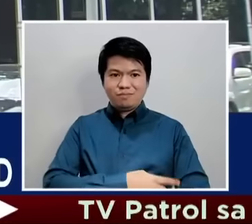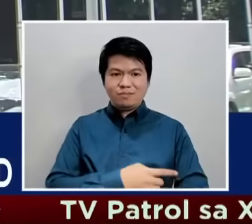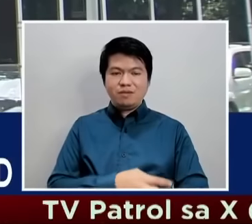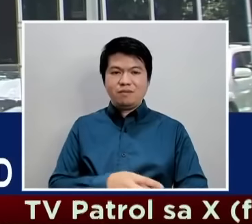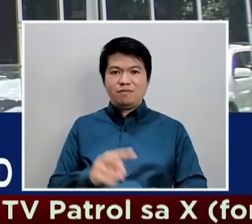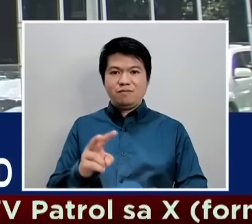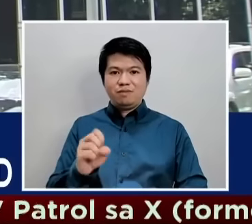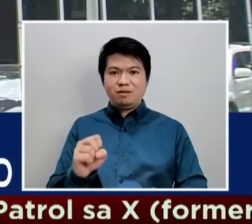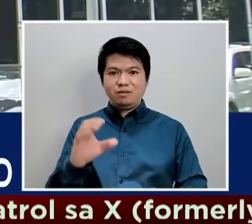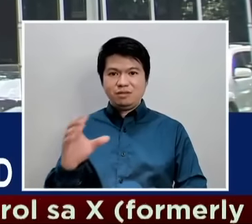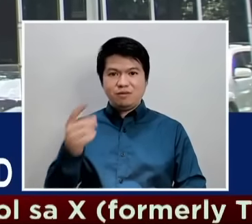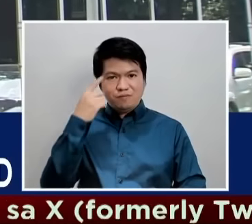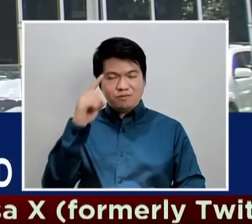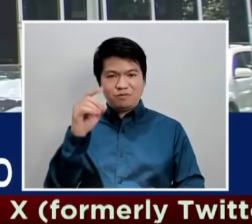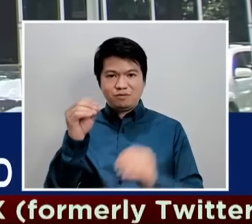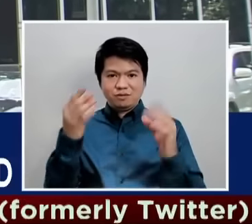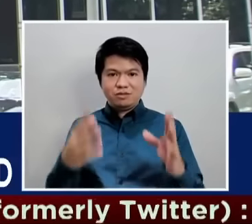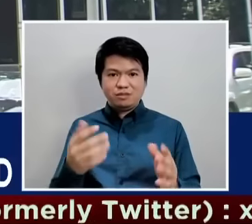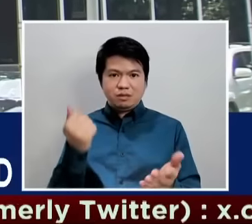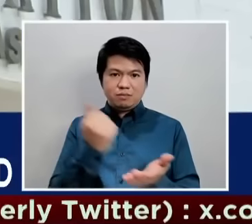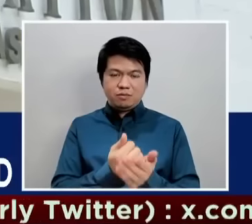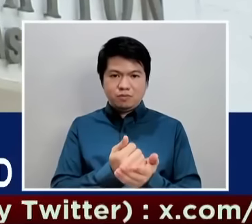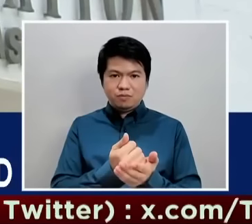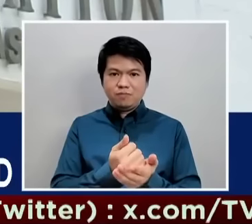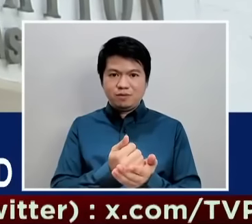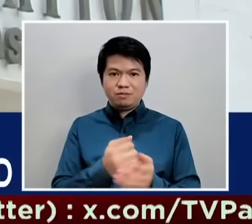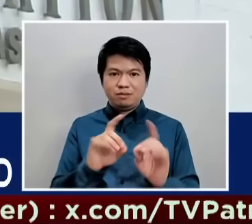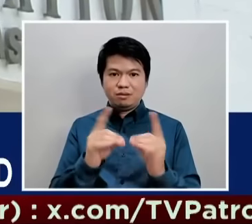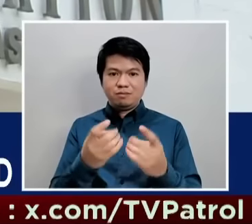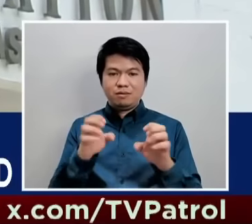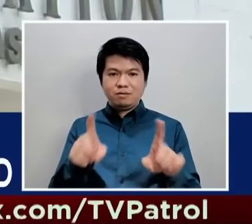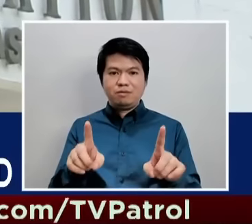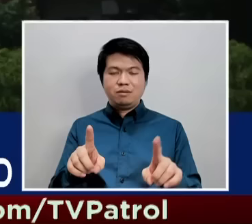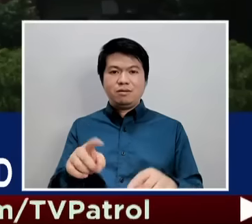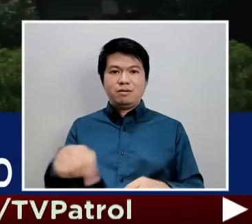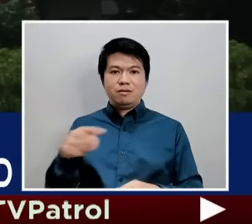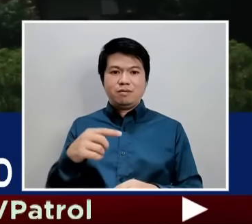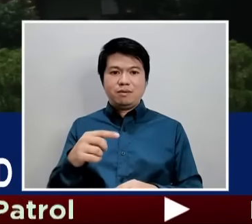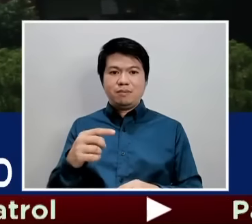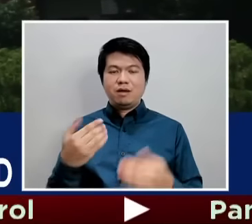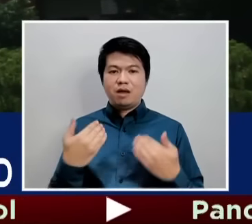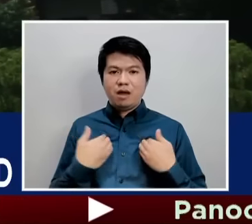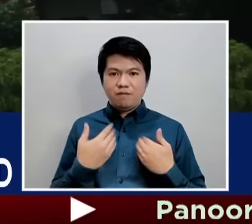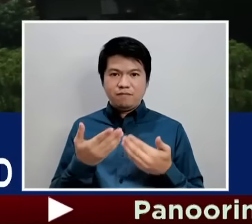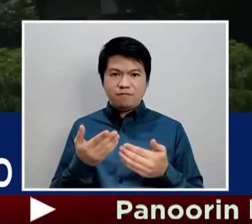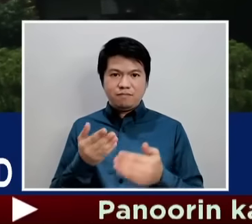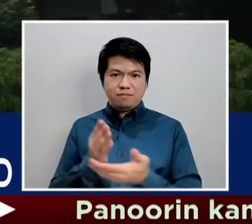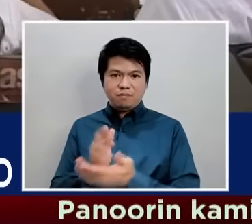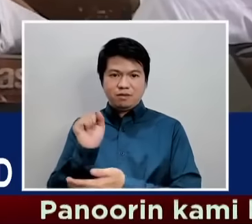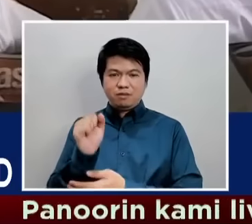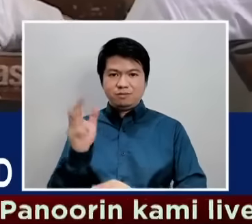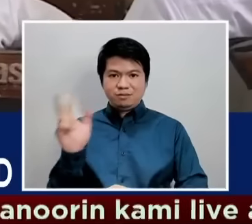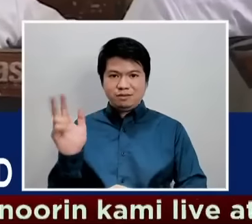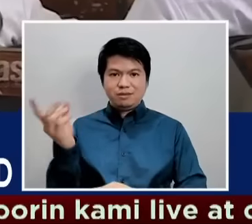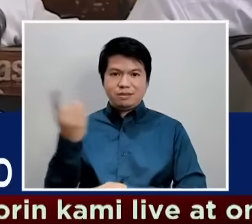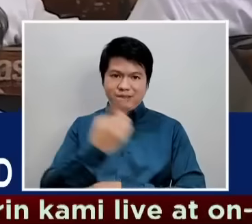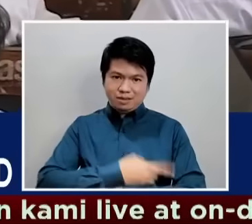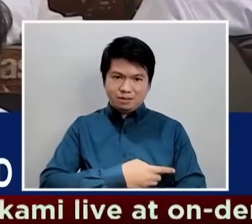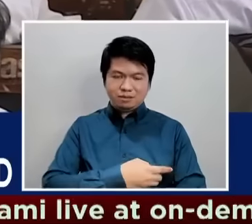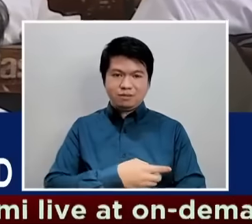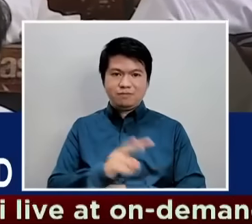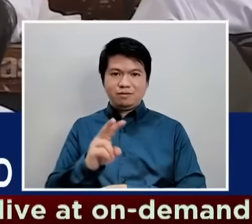teachers na inaprubahan ng DepEd noong September 18, may karapatan sa 30 days annual vacation service credits kada taon ang mga guro na